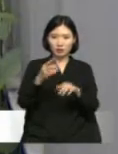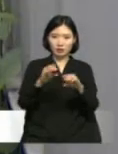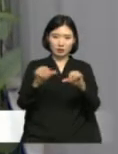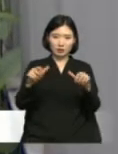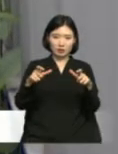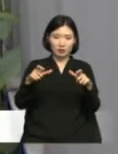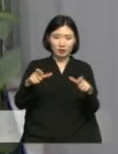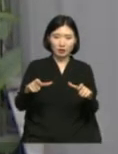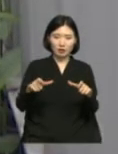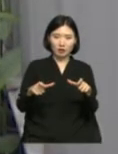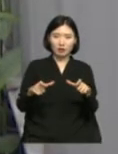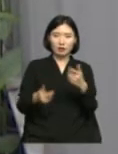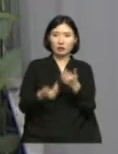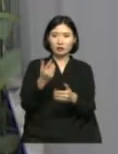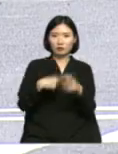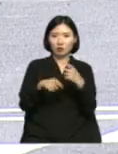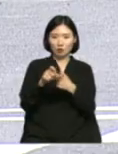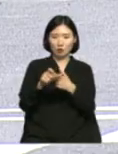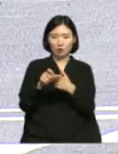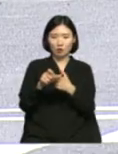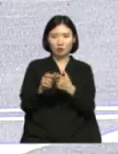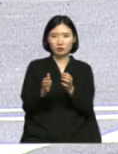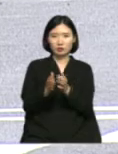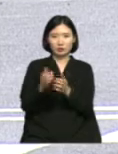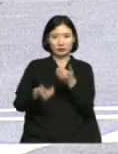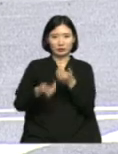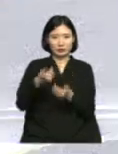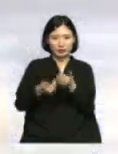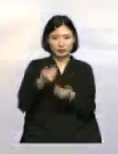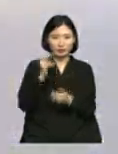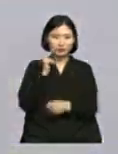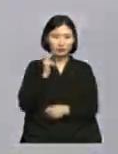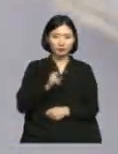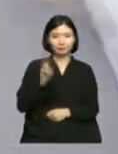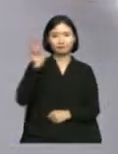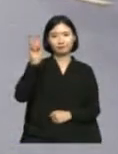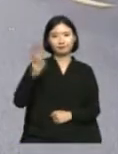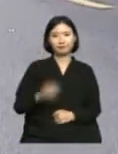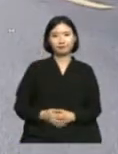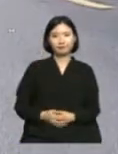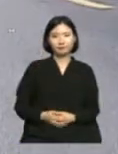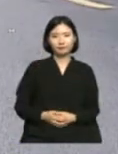갈등은 더욱 본격화될 것으로 보입니다. 딜라이브 서울경기 케이블TV 천서연입니다.